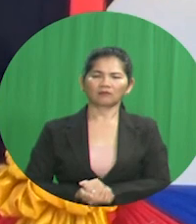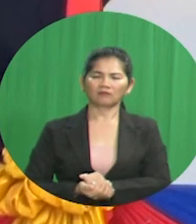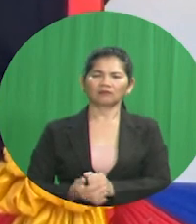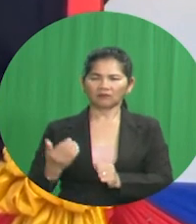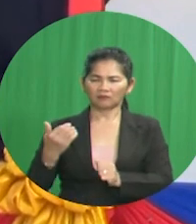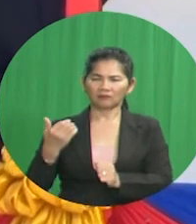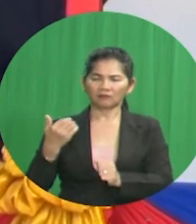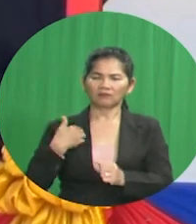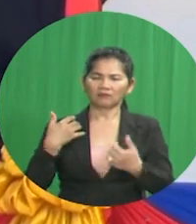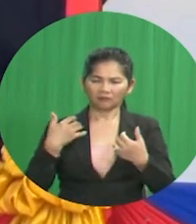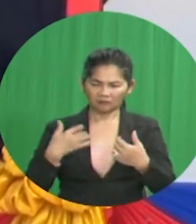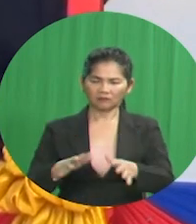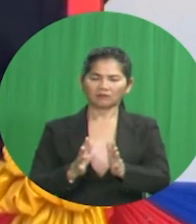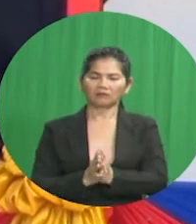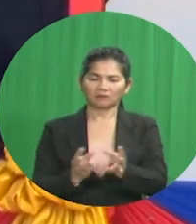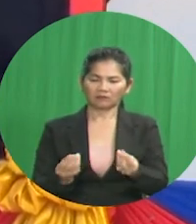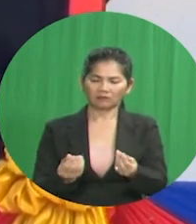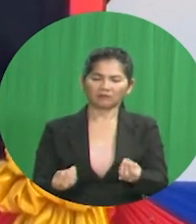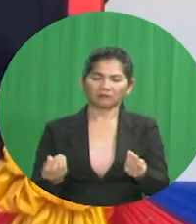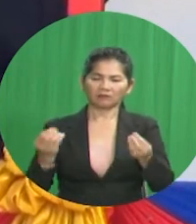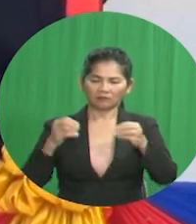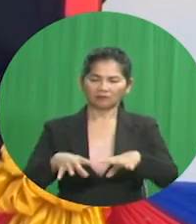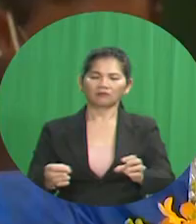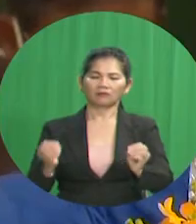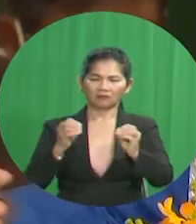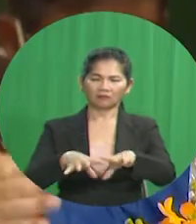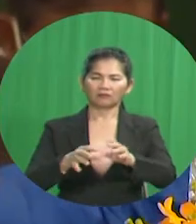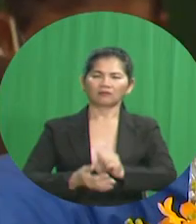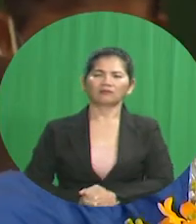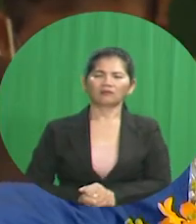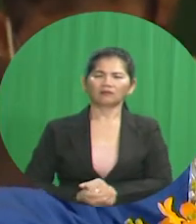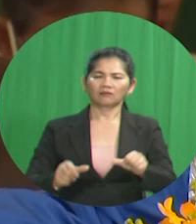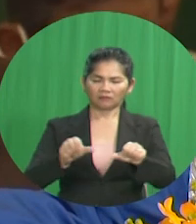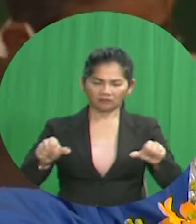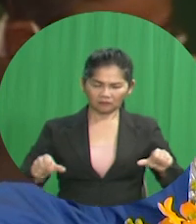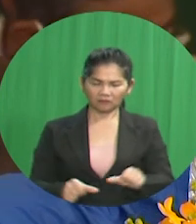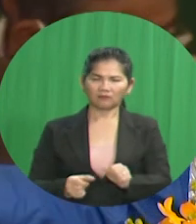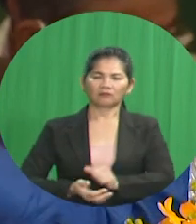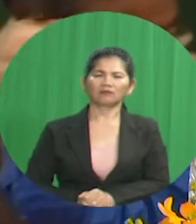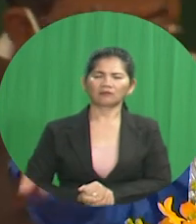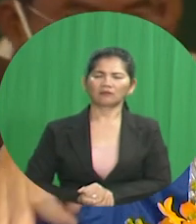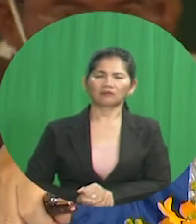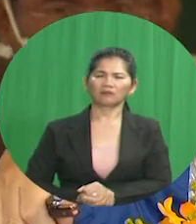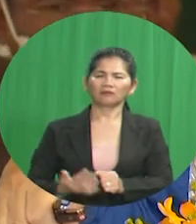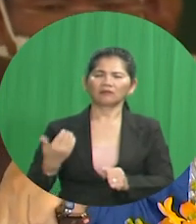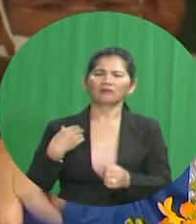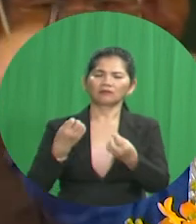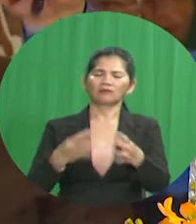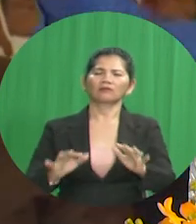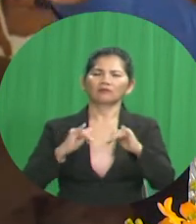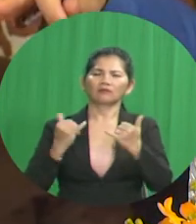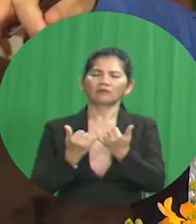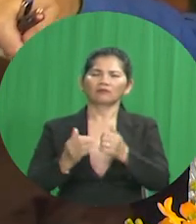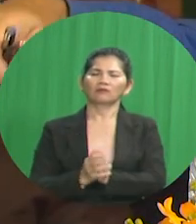តាយើងចាក់បំពេញថាជ្រុងណាតំបន់ណាអញ្ចឹងត្រូវប្រមាណគ្រួសារ